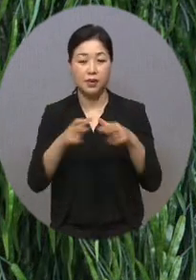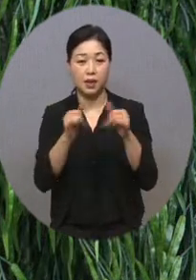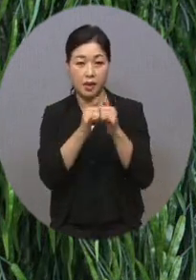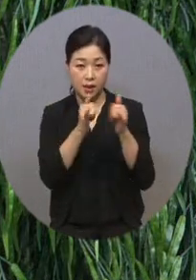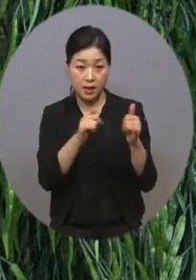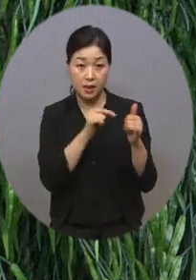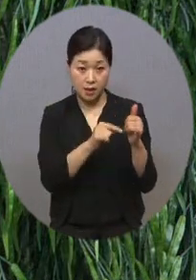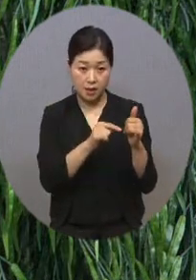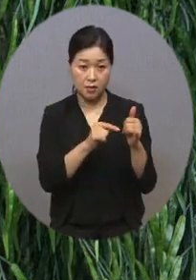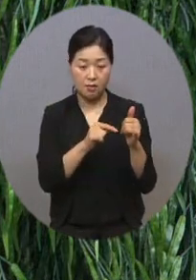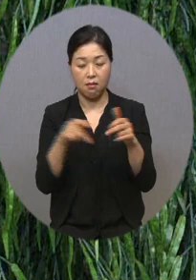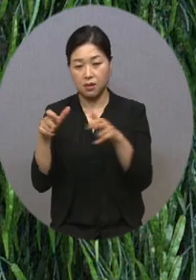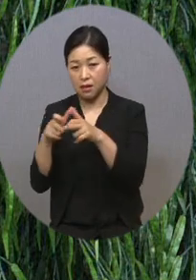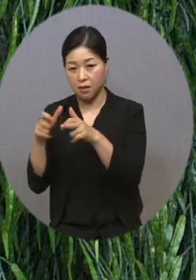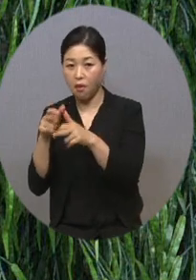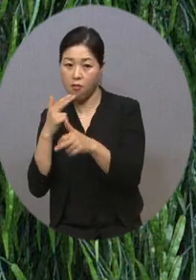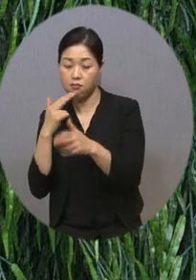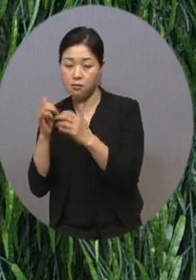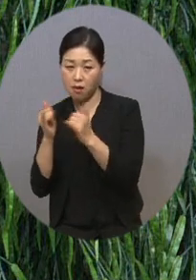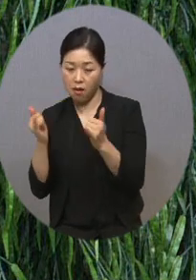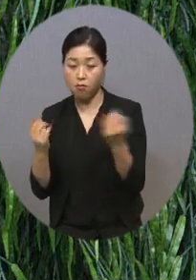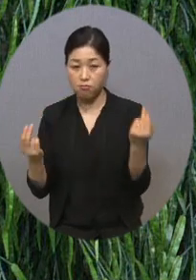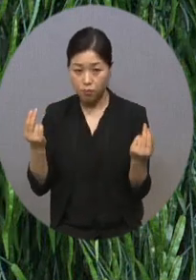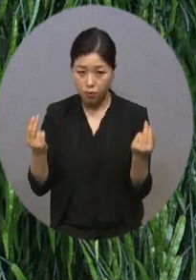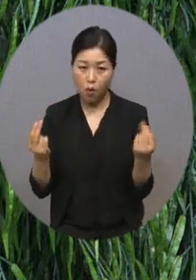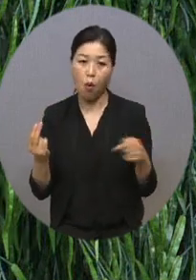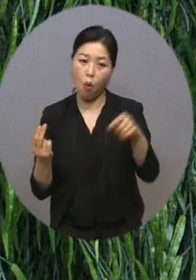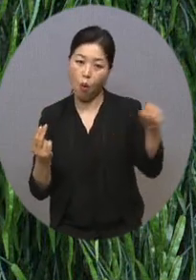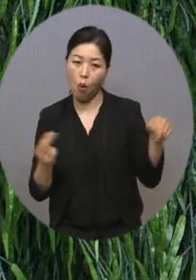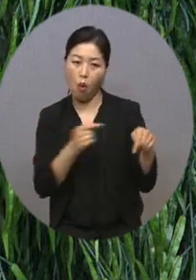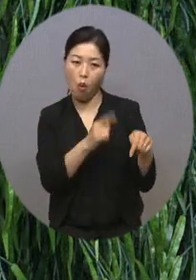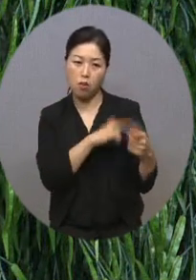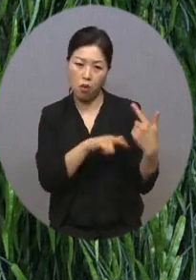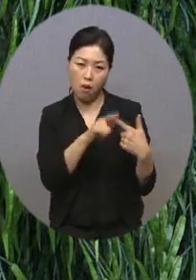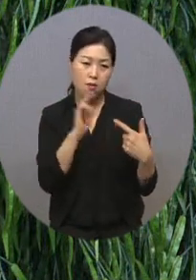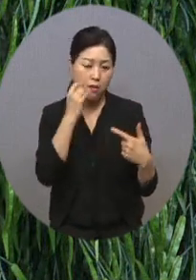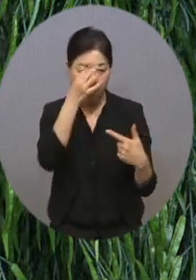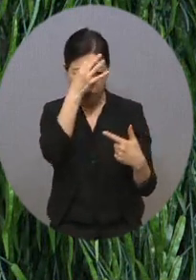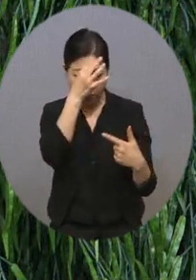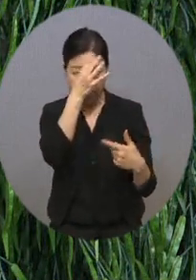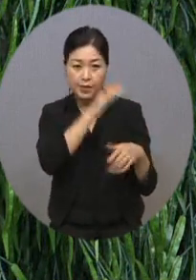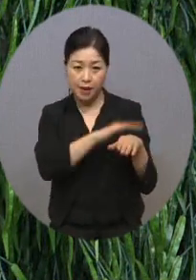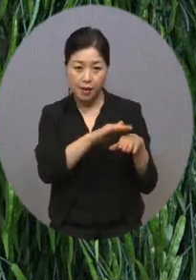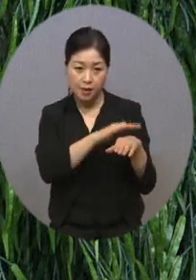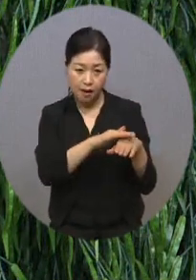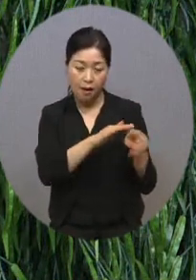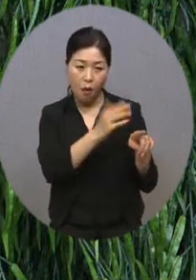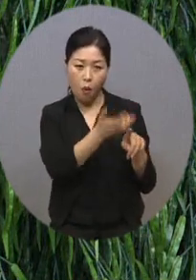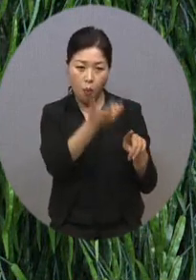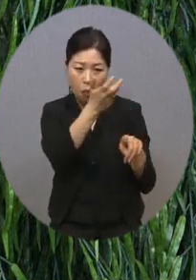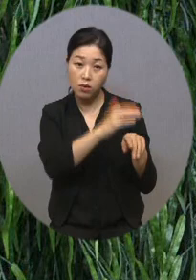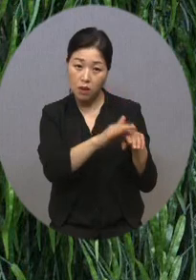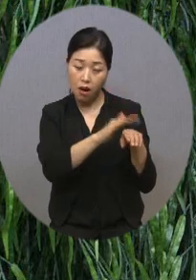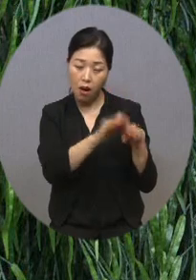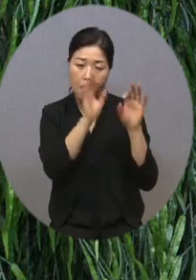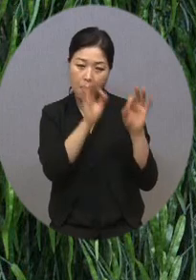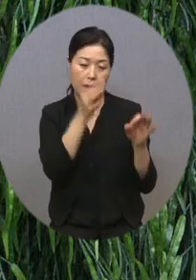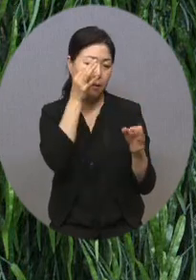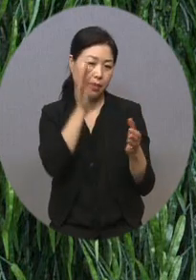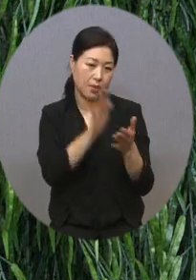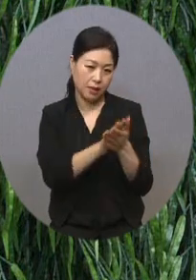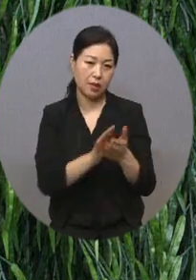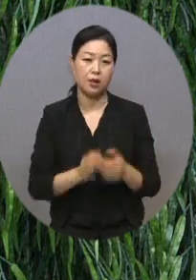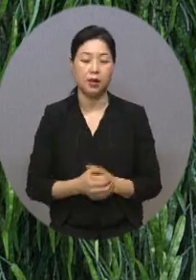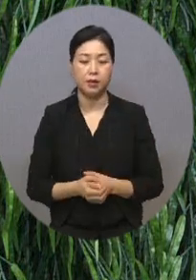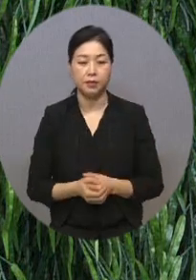장애인들 비장애인 못지않게 오히려 더 예술적인 부분은 더 높은 걸 제가 많이